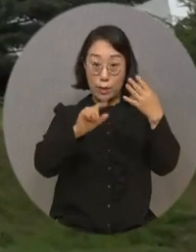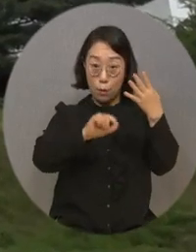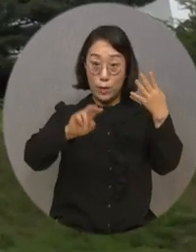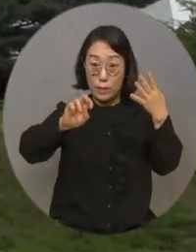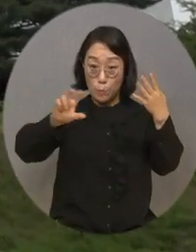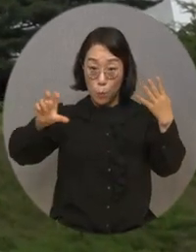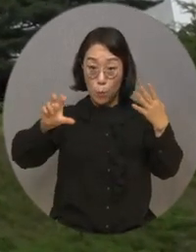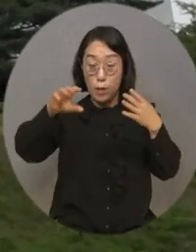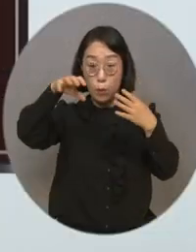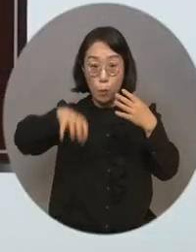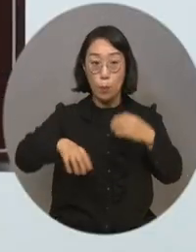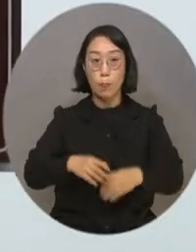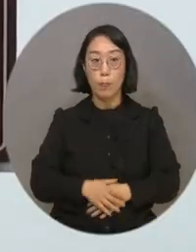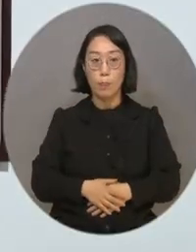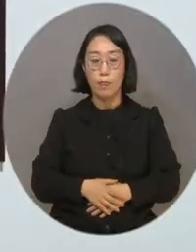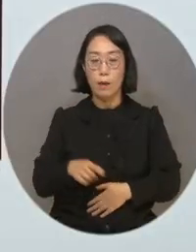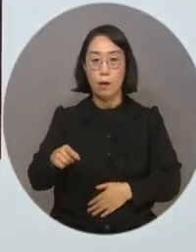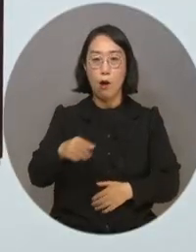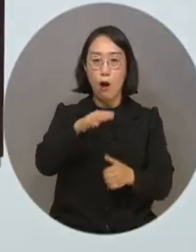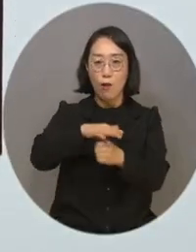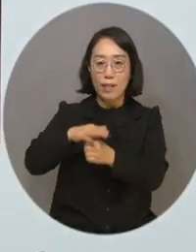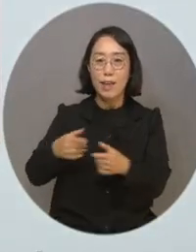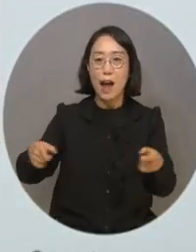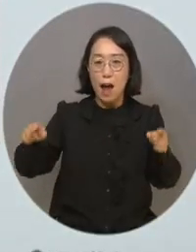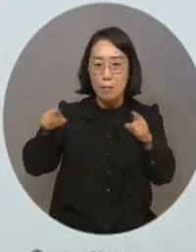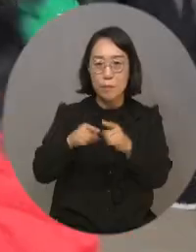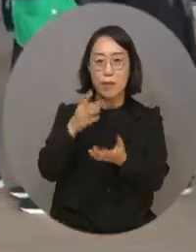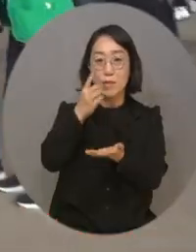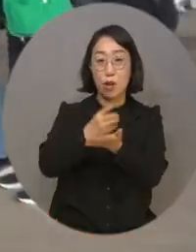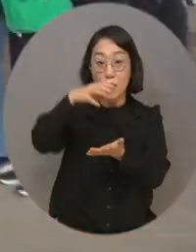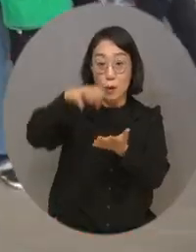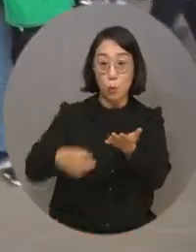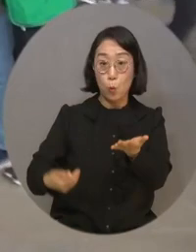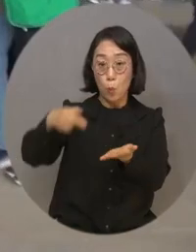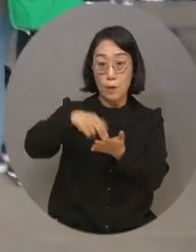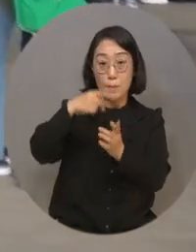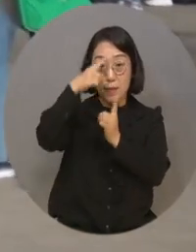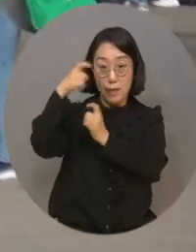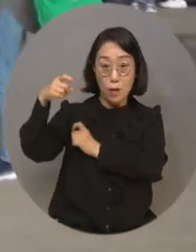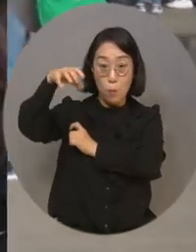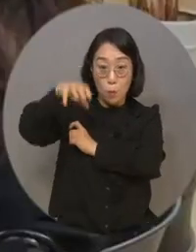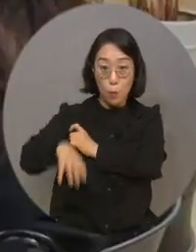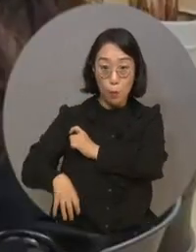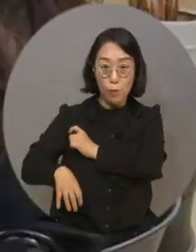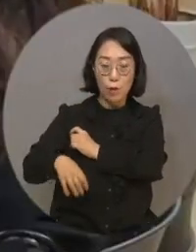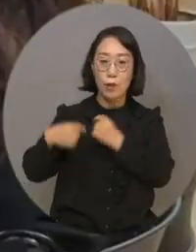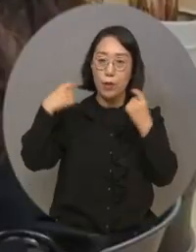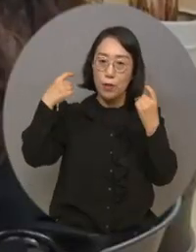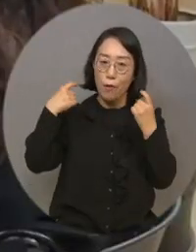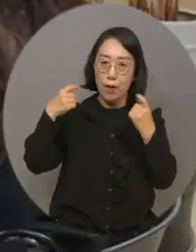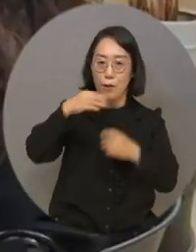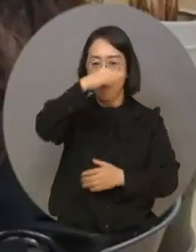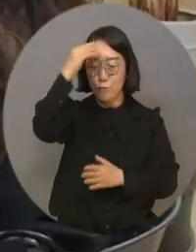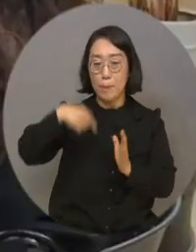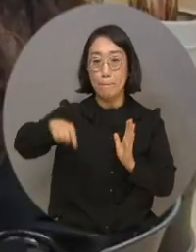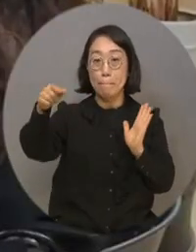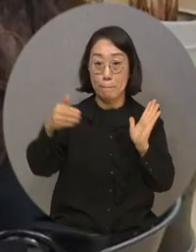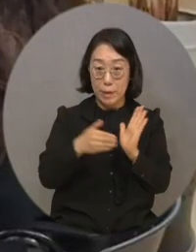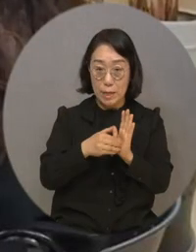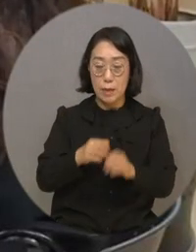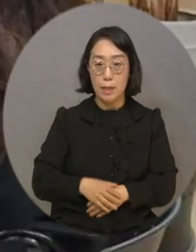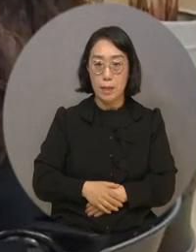시민단체 시민공감 회원들은 어린이들과 함께 천안에 위치한 독립기념관 탐방에 나섰습니다. 광복회 의정부지회와